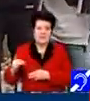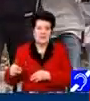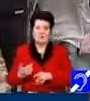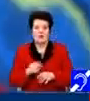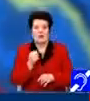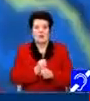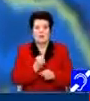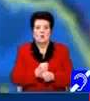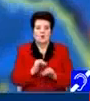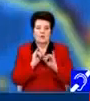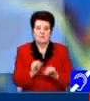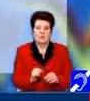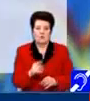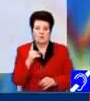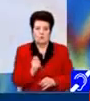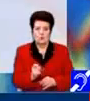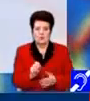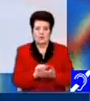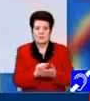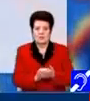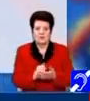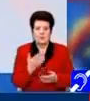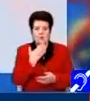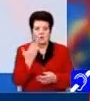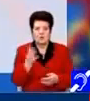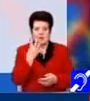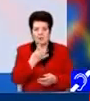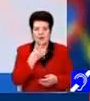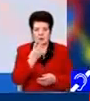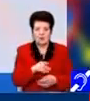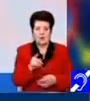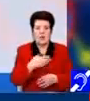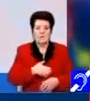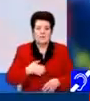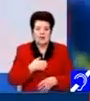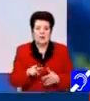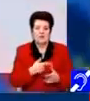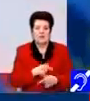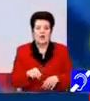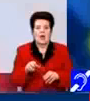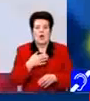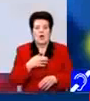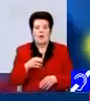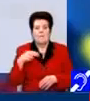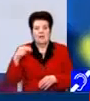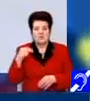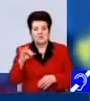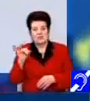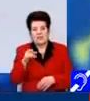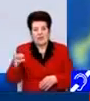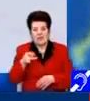lucrurile merg prost. În cele 100 de dosare penale intentate în ultimii 4 ani pe numele primarilor și președinților de raioane, deloc